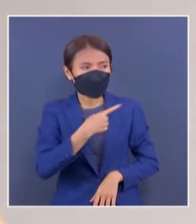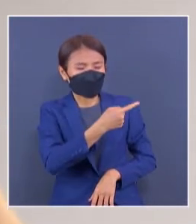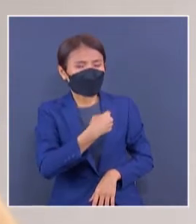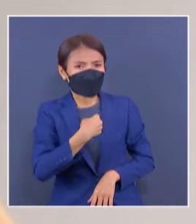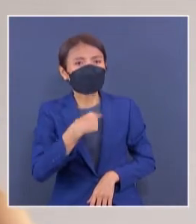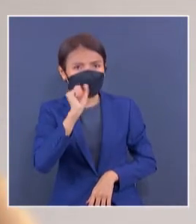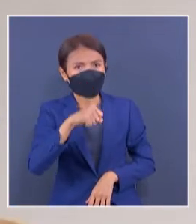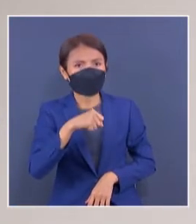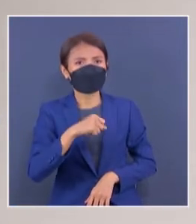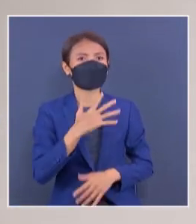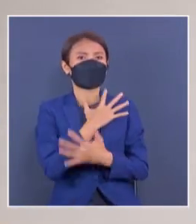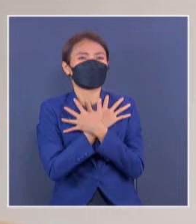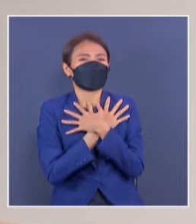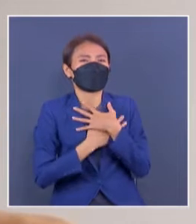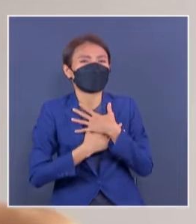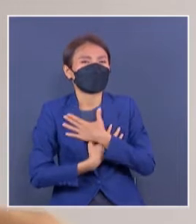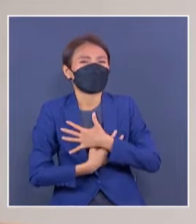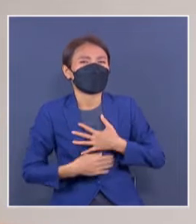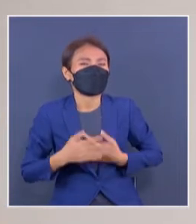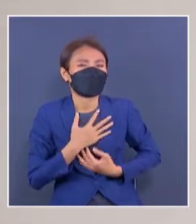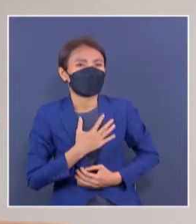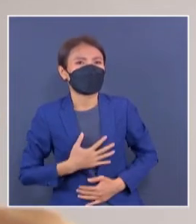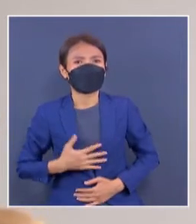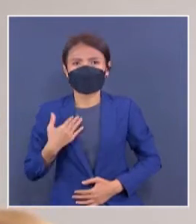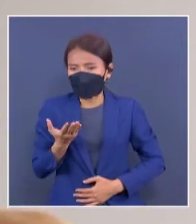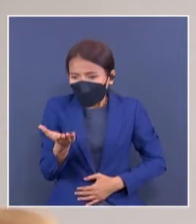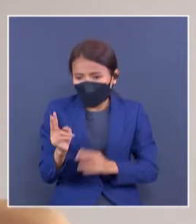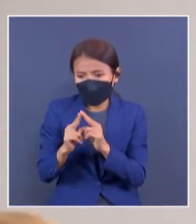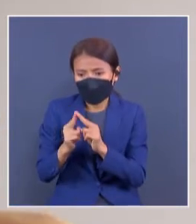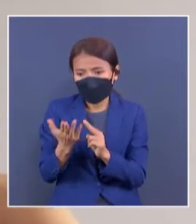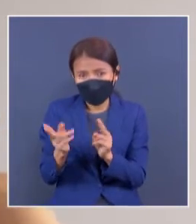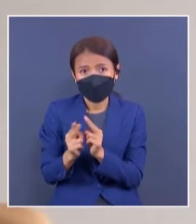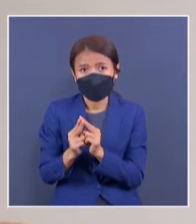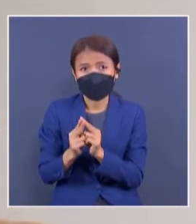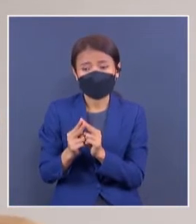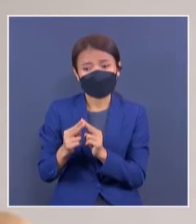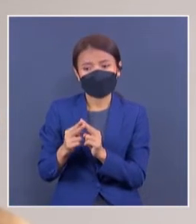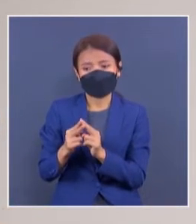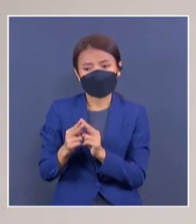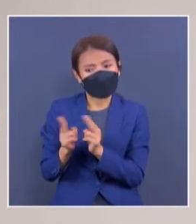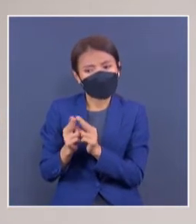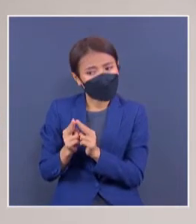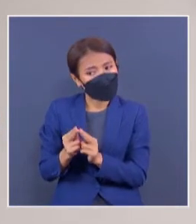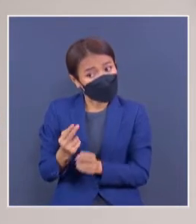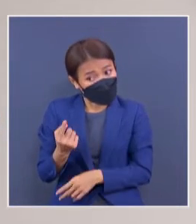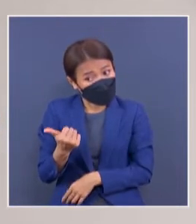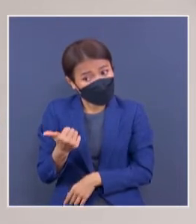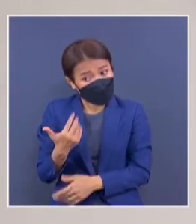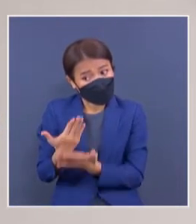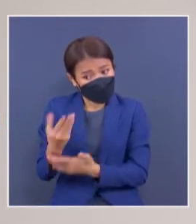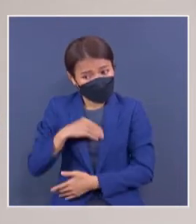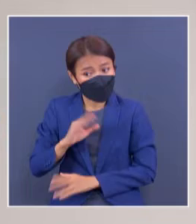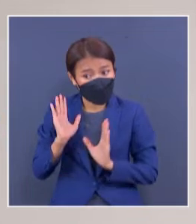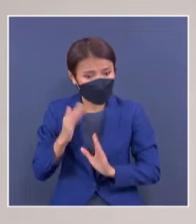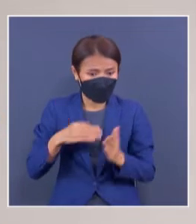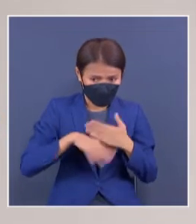เงี้ยค่ะแล้วมันก็เหมือนมีข้อแลกเปลี่ยนว่าเนี่ยขอมีอะไรด้วยได้ไหมแต่ว่าจะไม่ทำอะไรสัญญาว่าจะไม่ทำอะไรจะเอาเงินไปแค่อย่างเดียวอะไรอย่างเงี้ยค่ะมันก็แบ